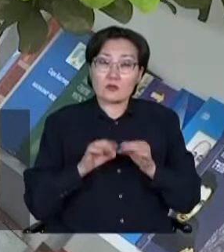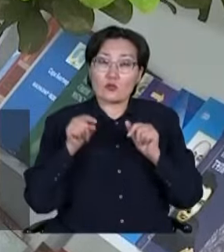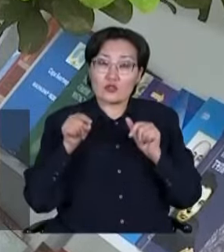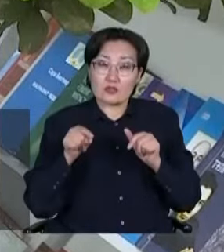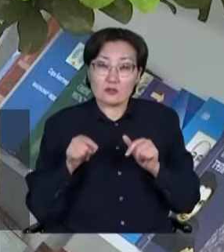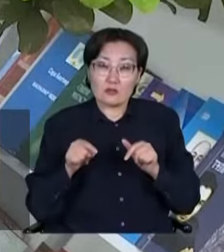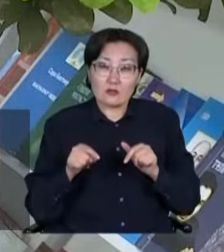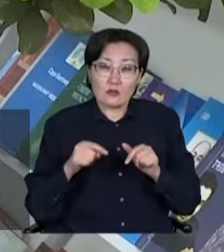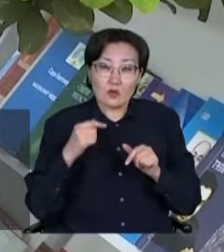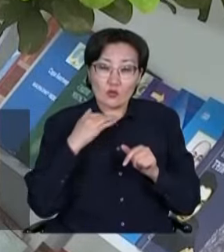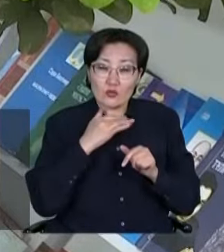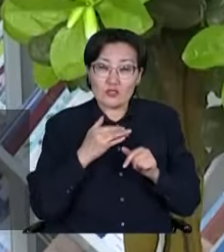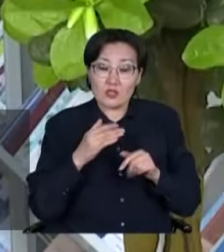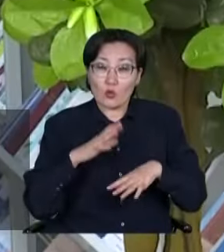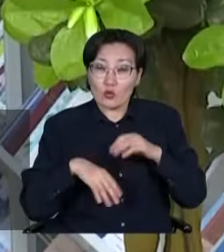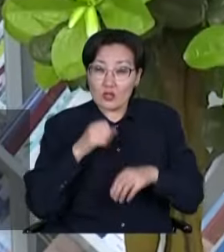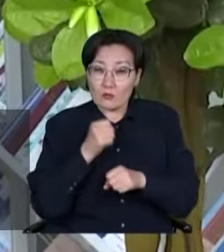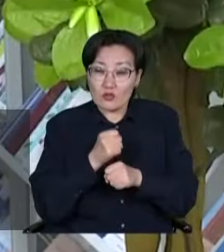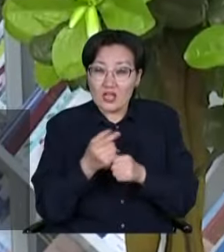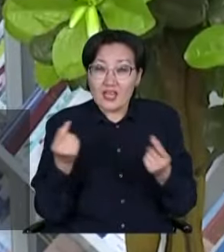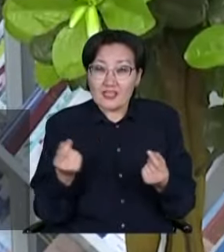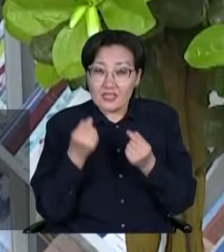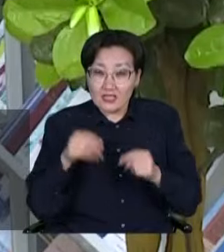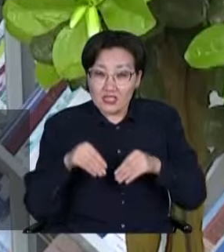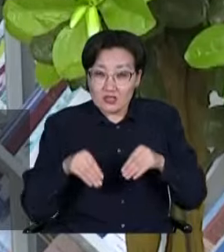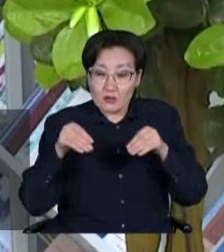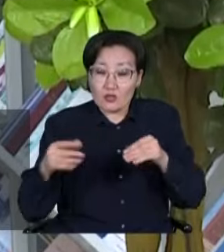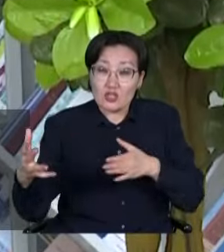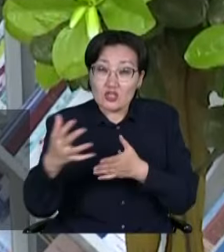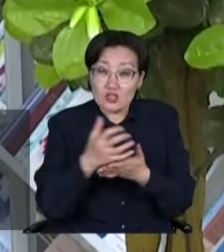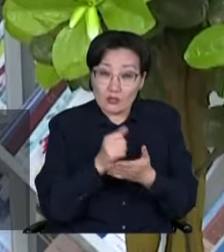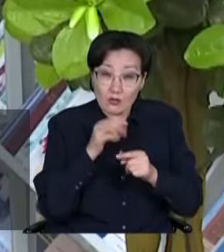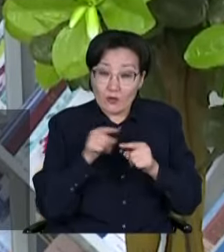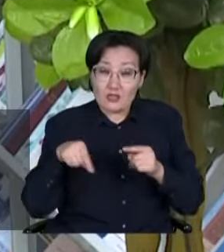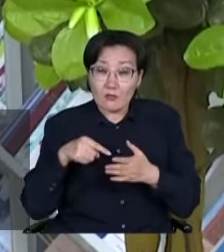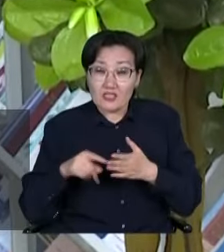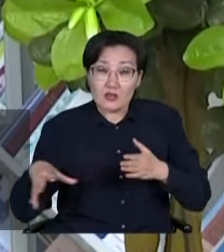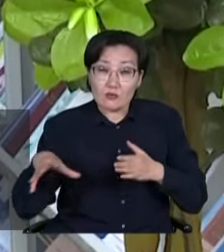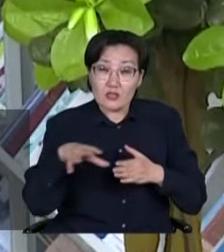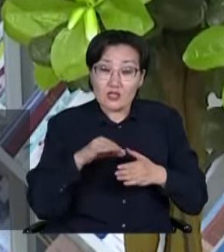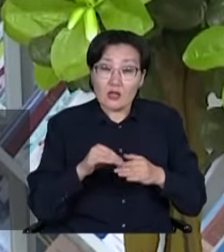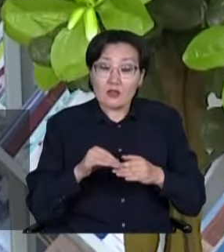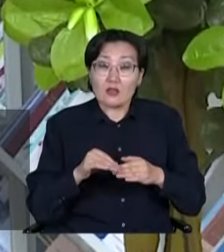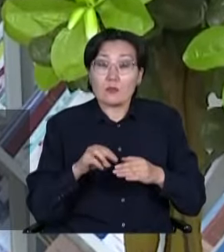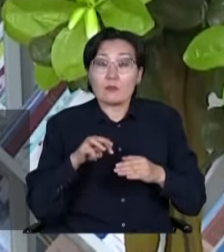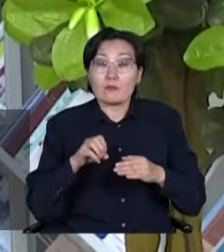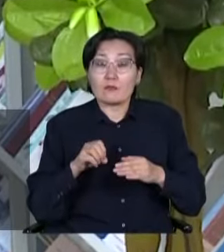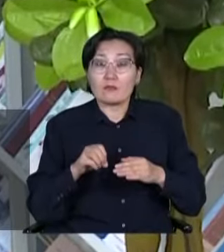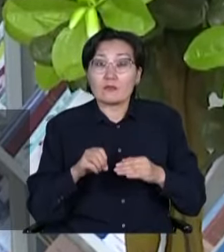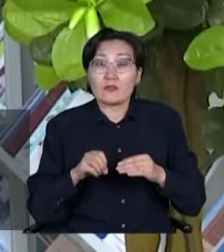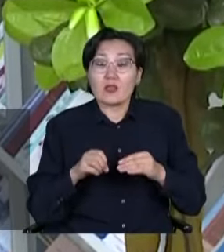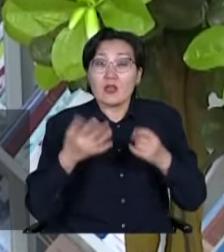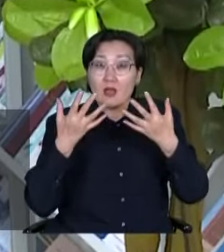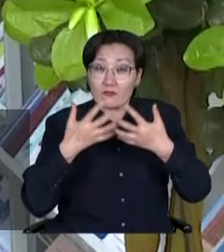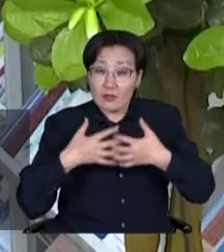бұның көпшілігі қолмен жасалады. Дақылдарды егуден бастап жинауға дейінгі аралықтағы мәселелердің барлығын механикаландыруға көшкен жағдайда